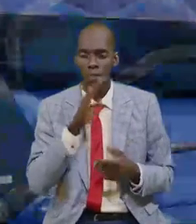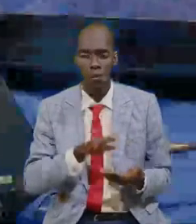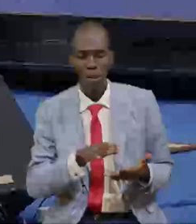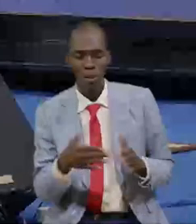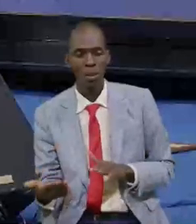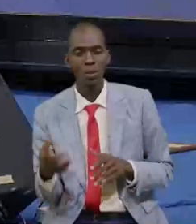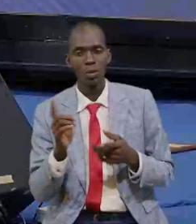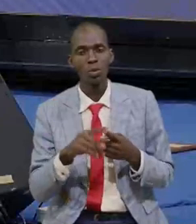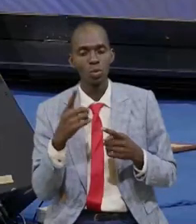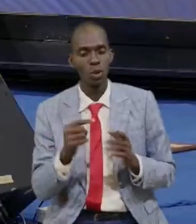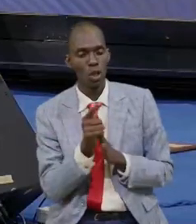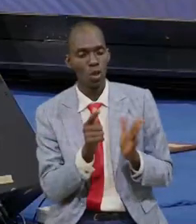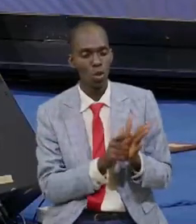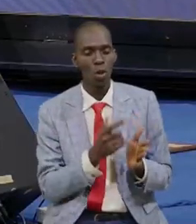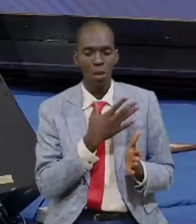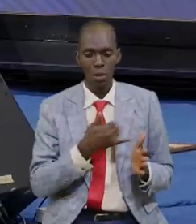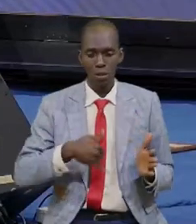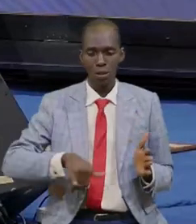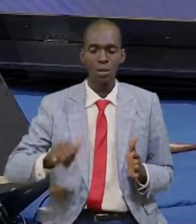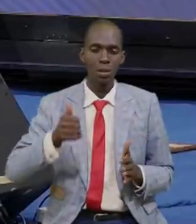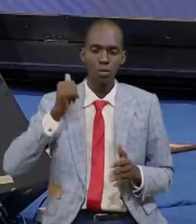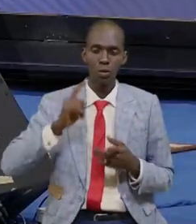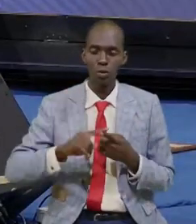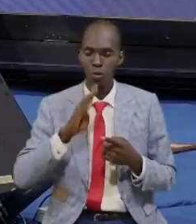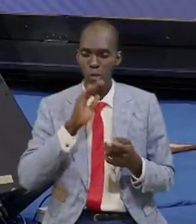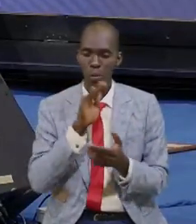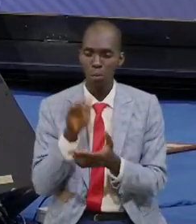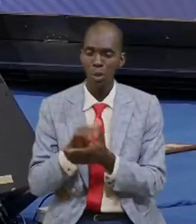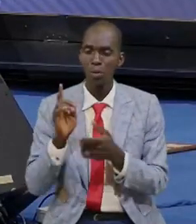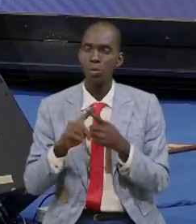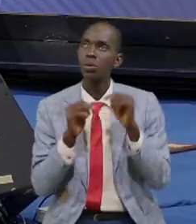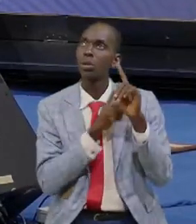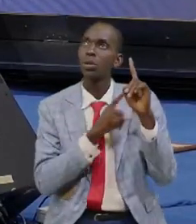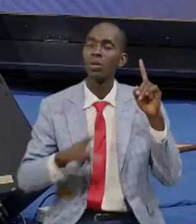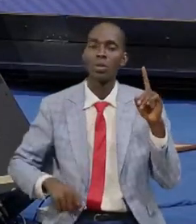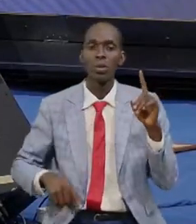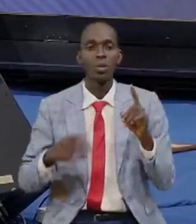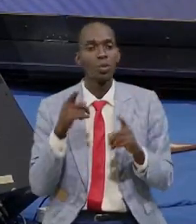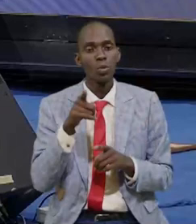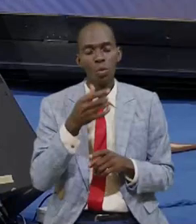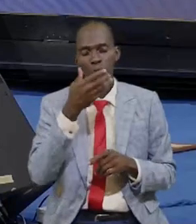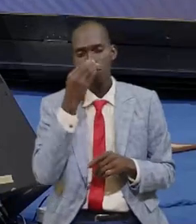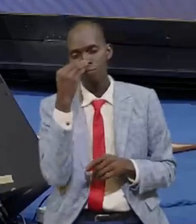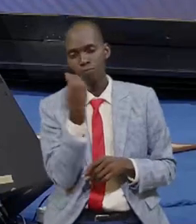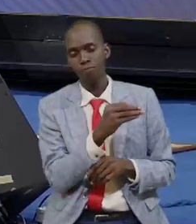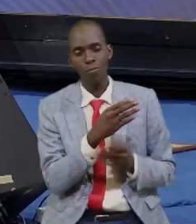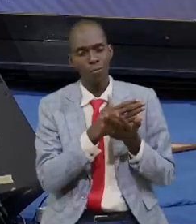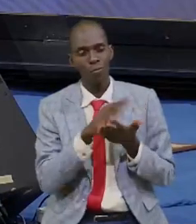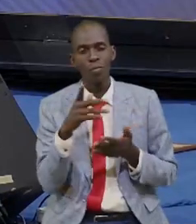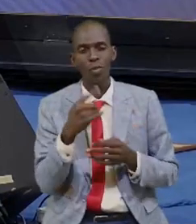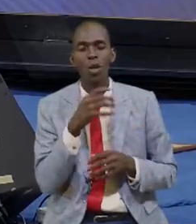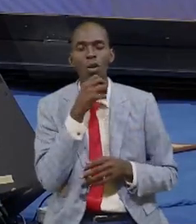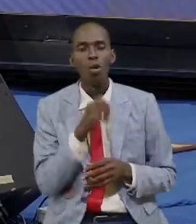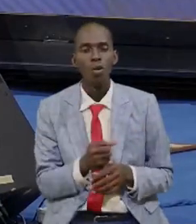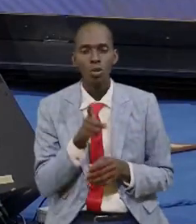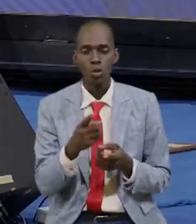être mort à la loi et ne pas se marier au Seigneur. Les deux vont de pair. Vous abandonnez l'ancien. Vous venez